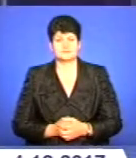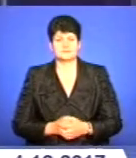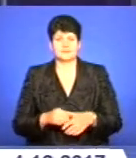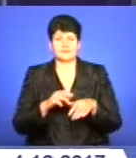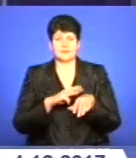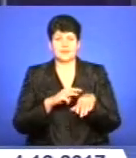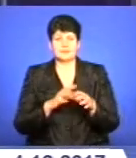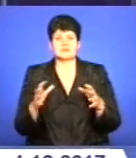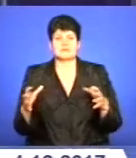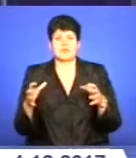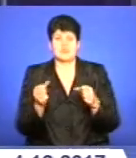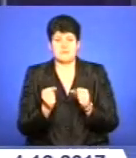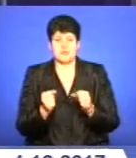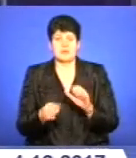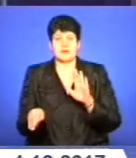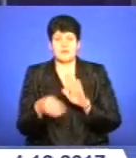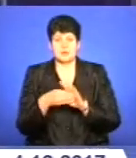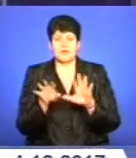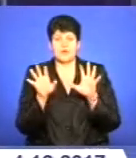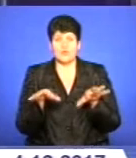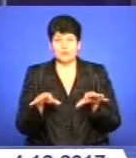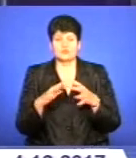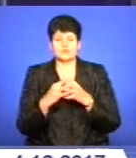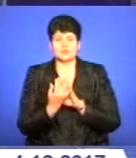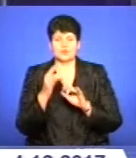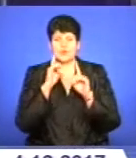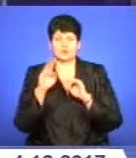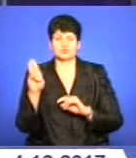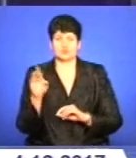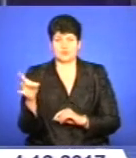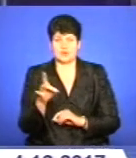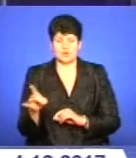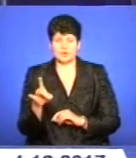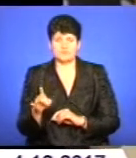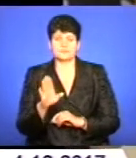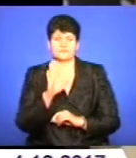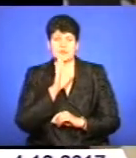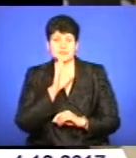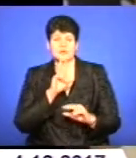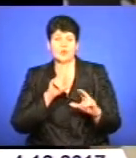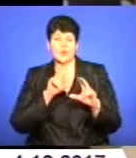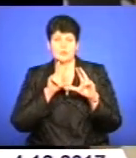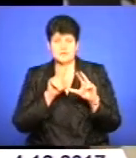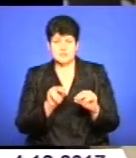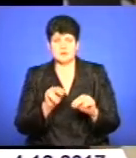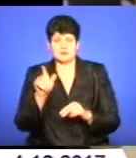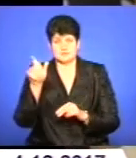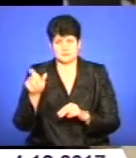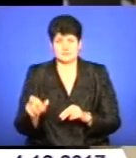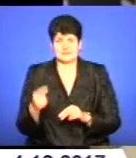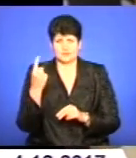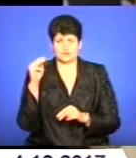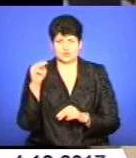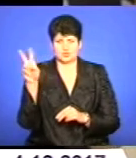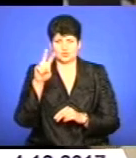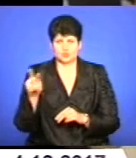Правоохоронці спіймали на хабарі голову однієї із сільських рад Шумського району. Посадовиця обіцяла місцевому жителю за $1000